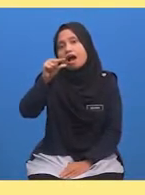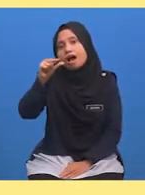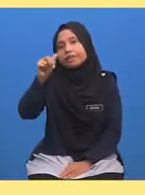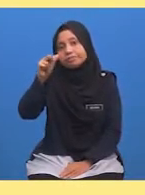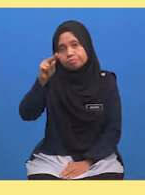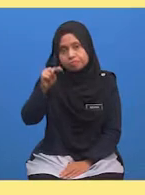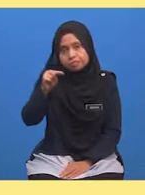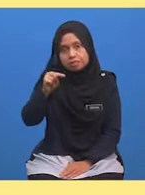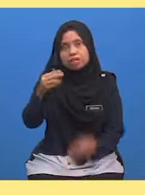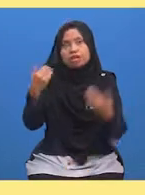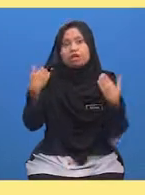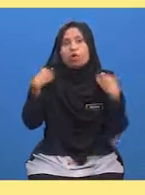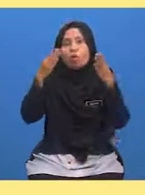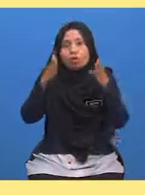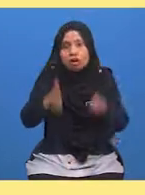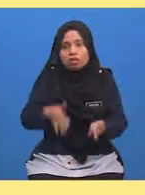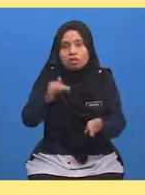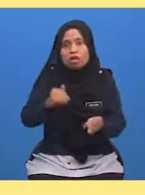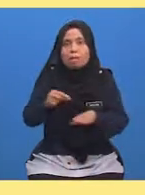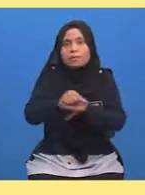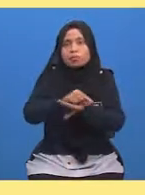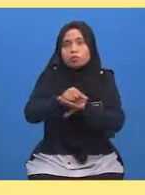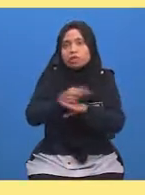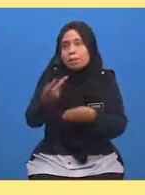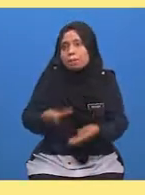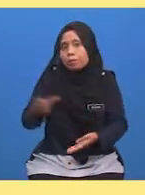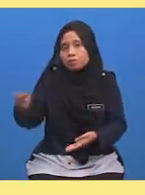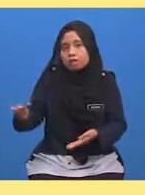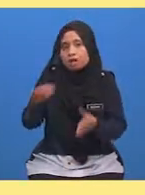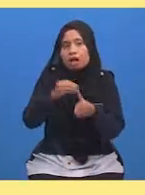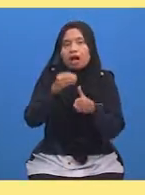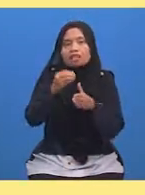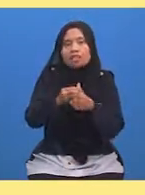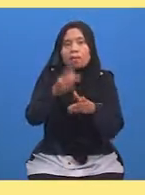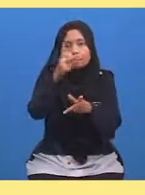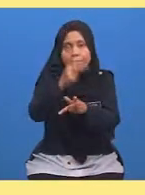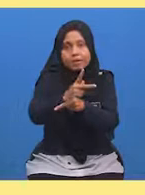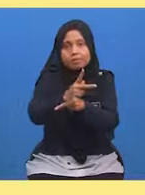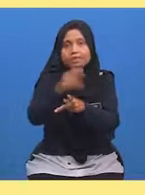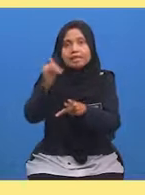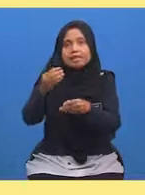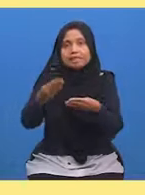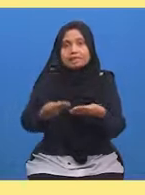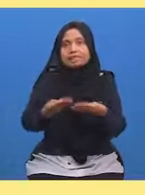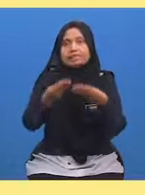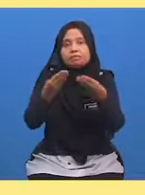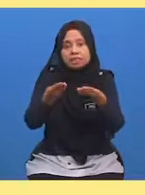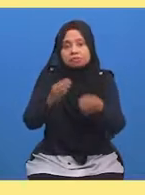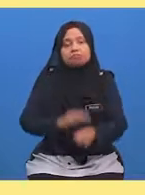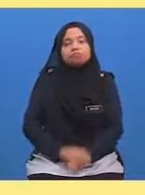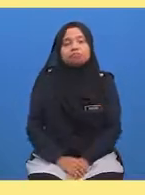Pelanggan adalah pihak yang akan menggunakan produk atau perkhidmatan